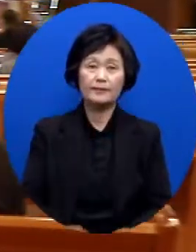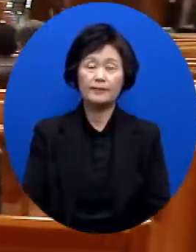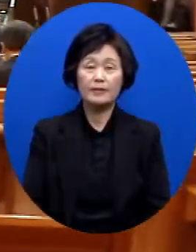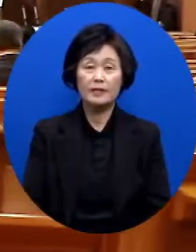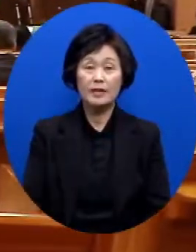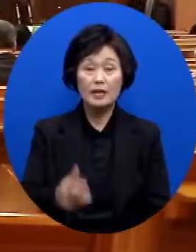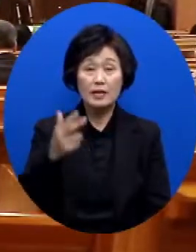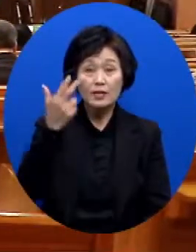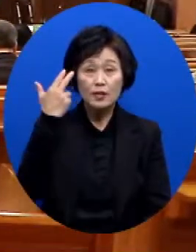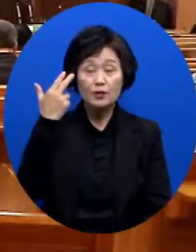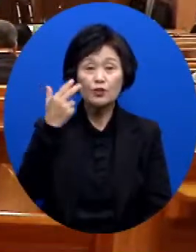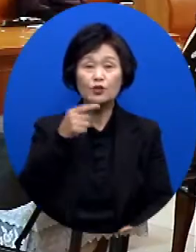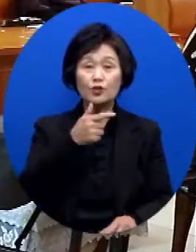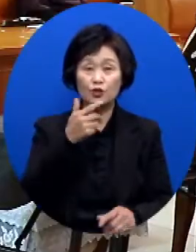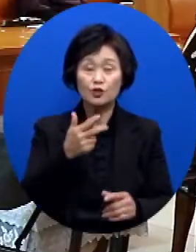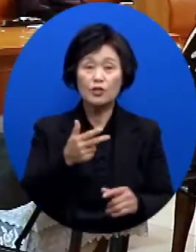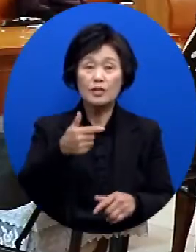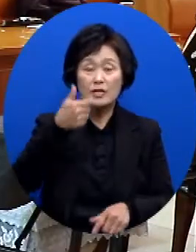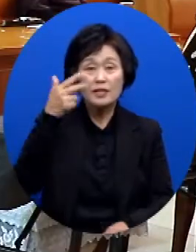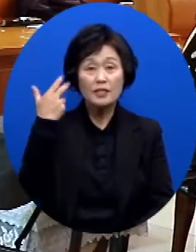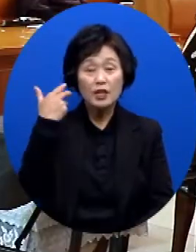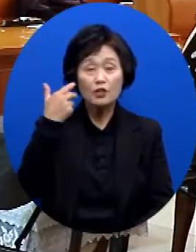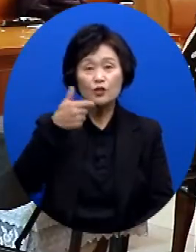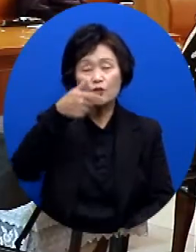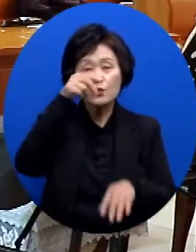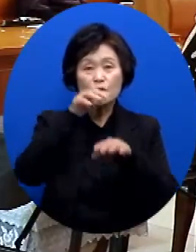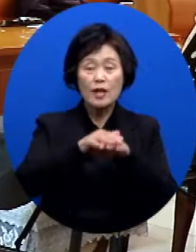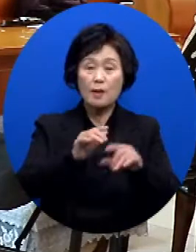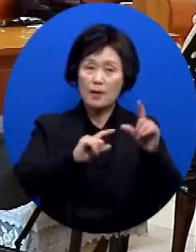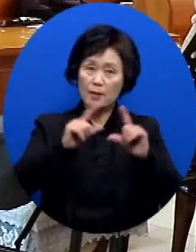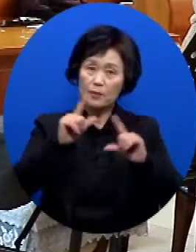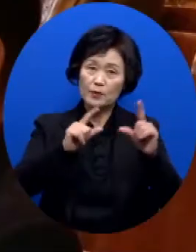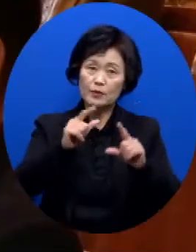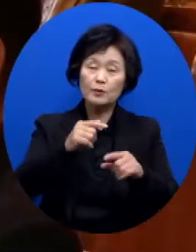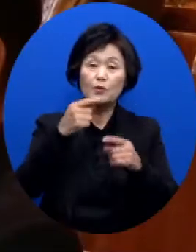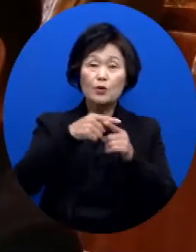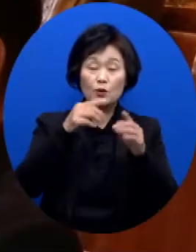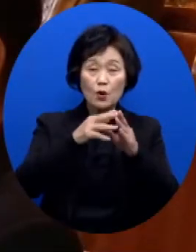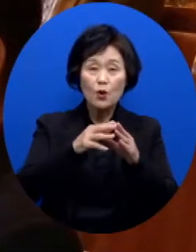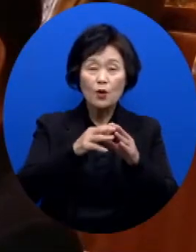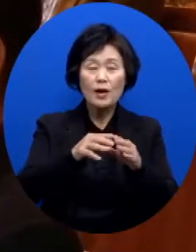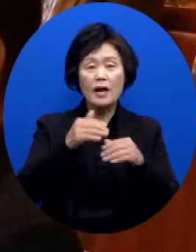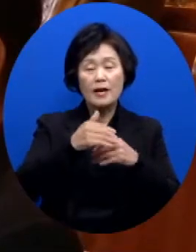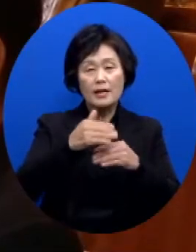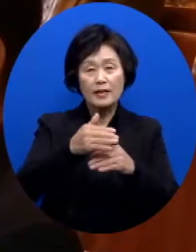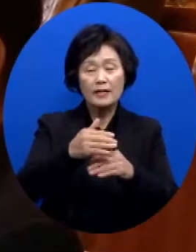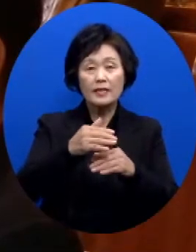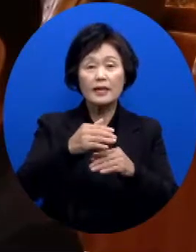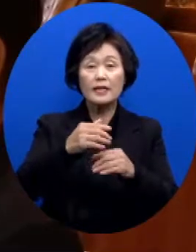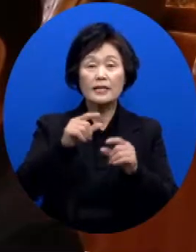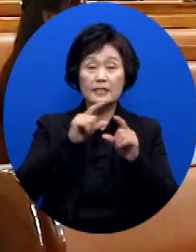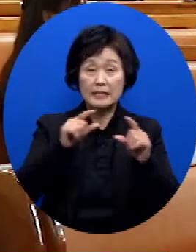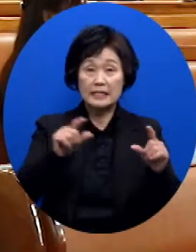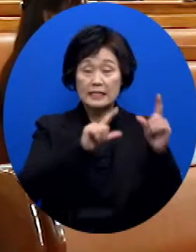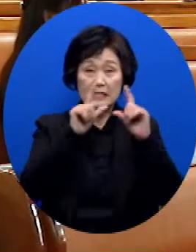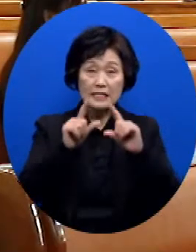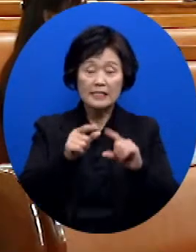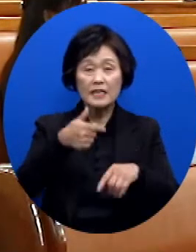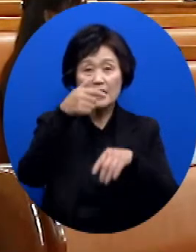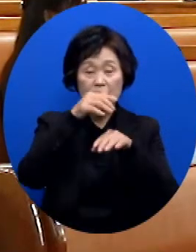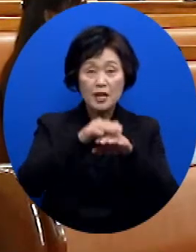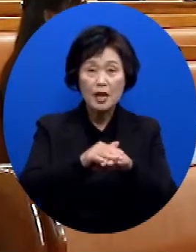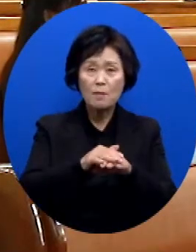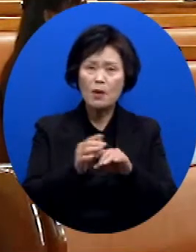지난 주일 교회 예배 현장, 정부가 단계적 일상 회복을 시행하며 교회 예배당 좌석